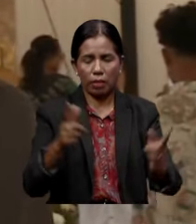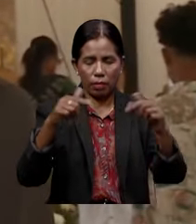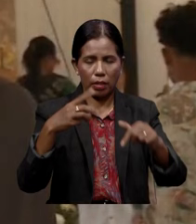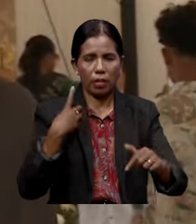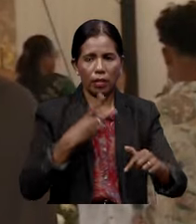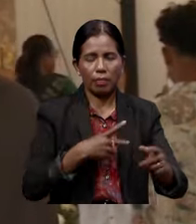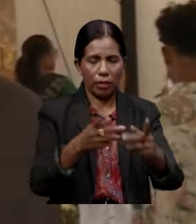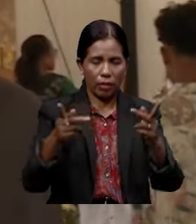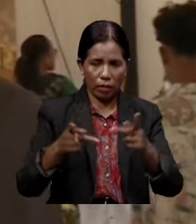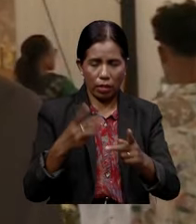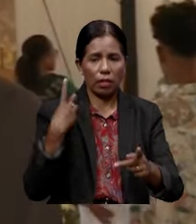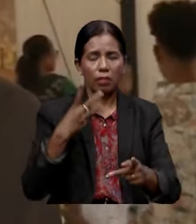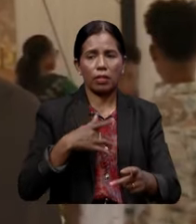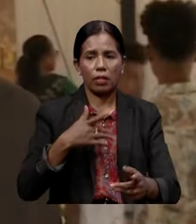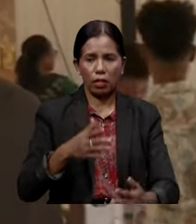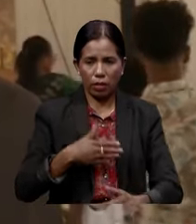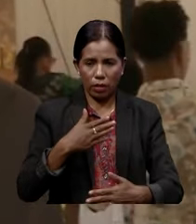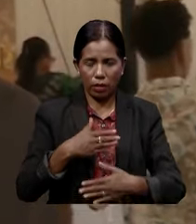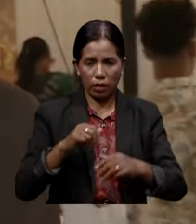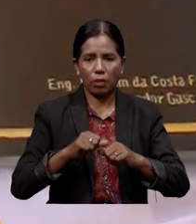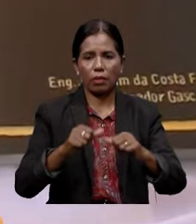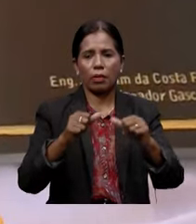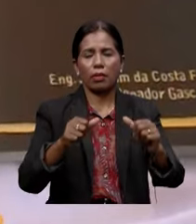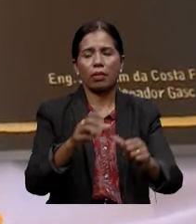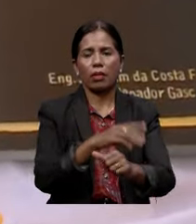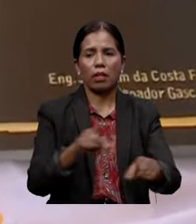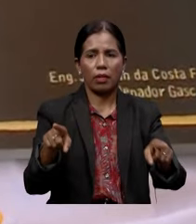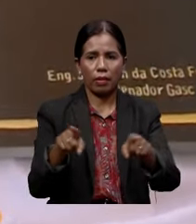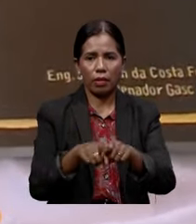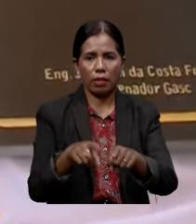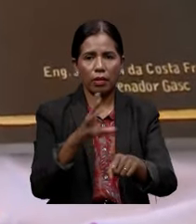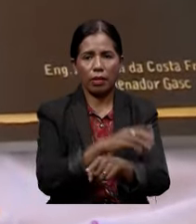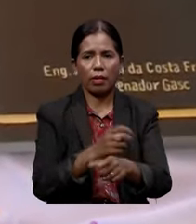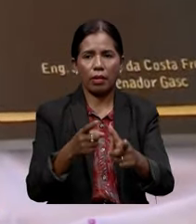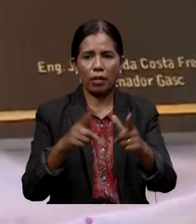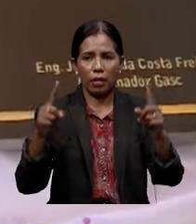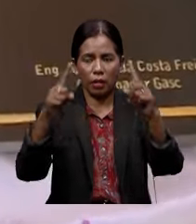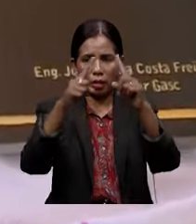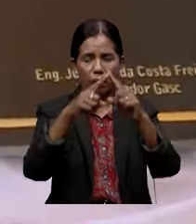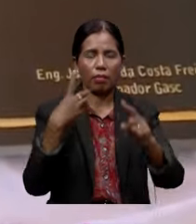mi am nia fati dan am continua no dar saran am cuida na fati ba am nia